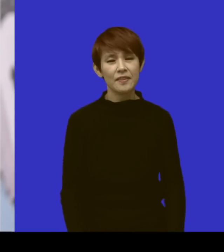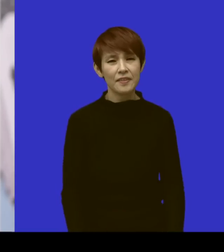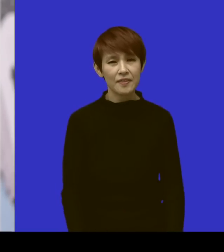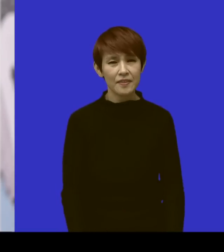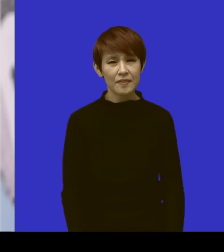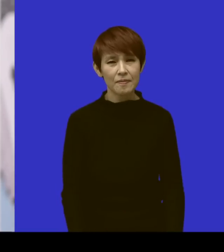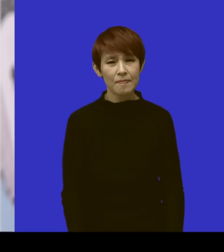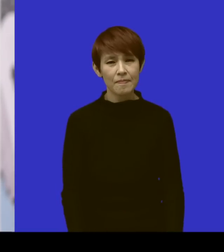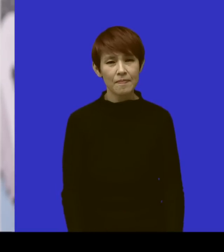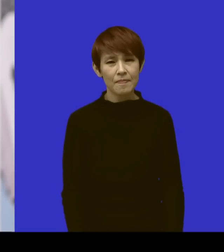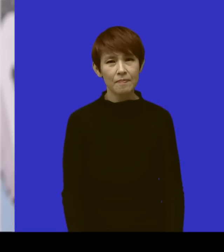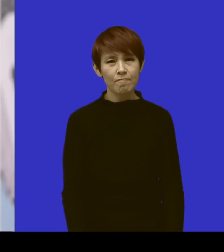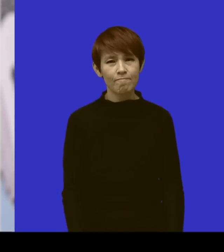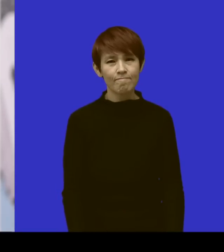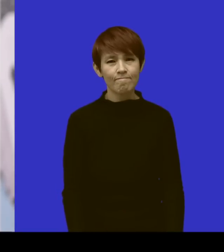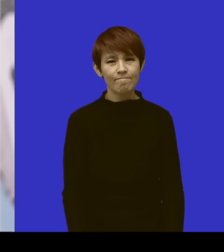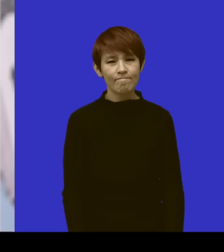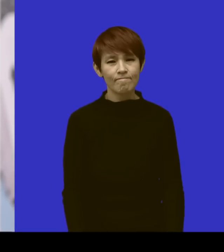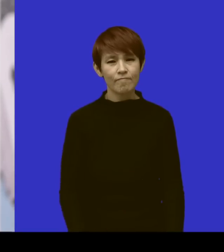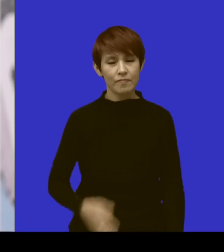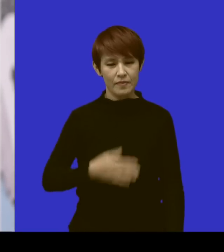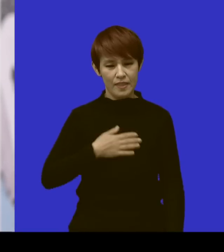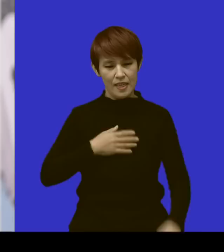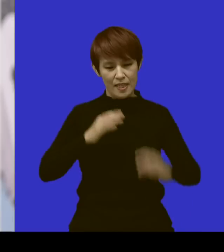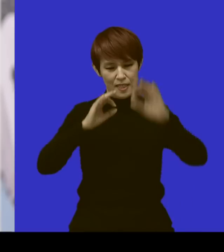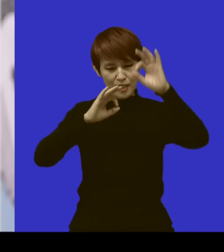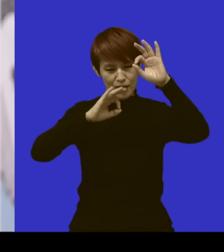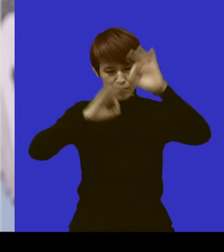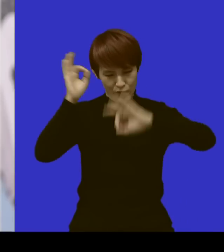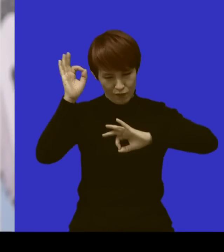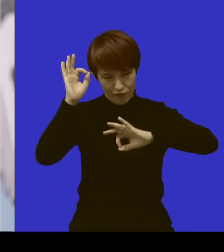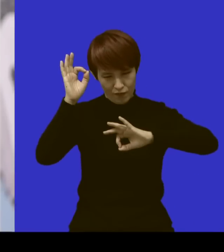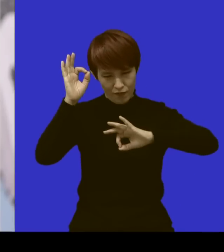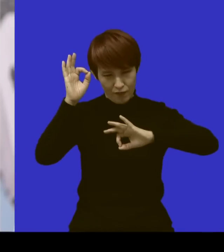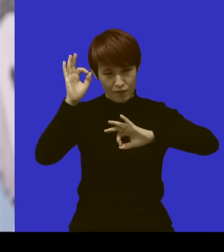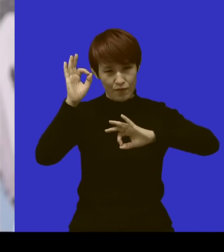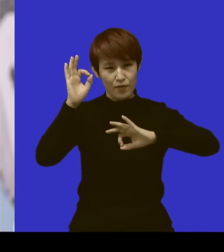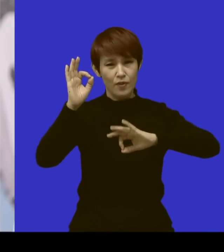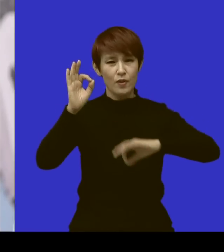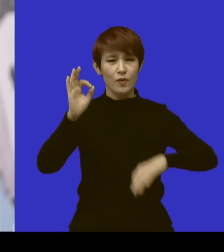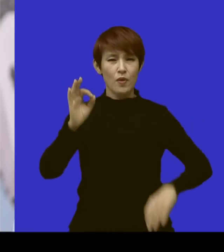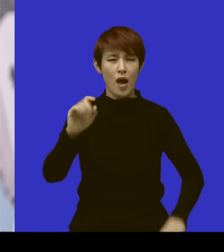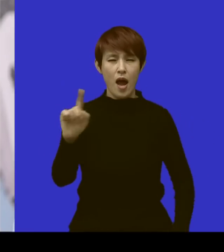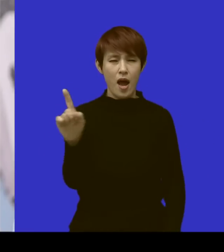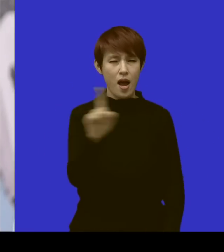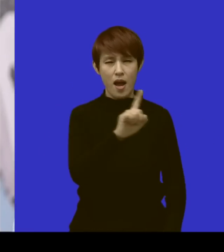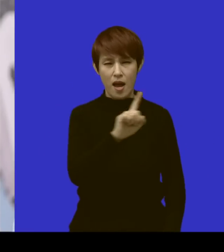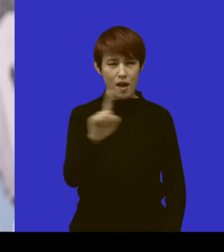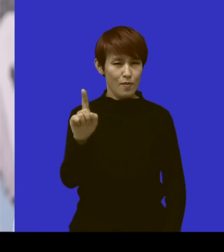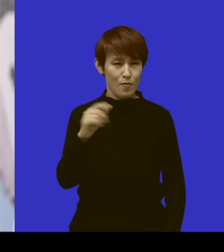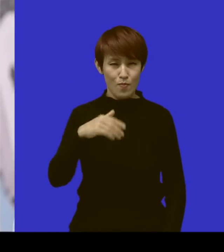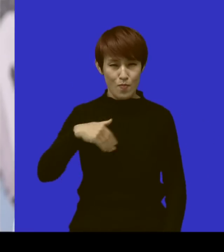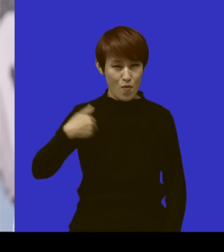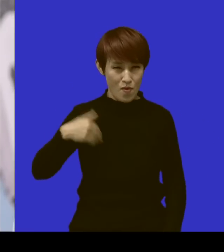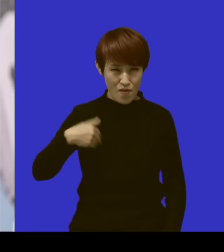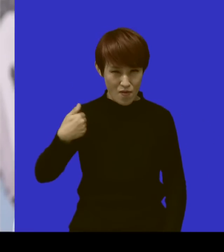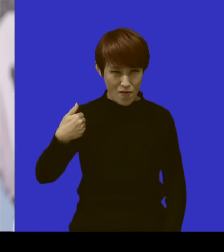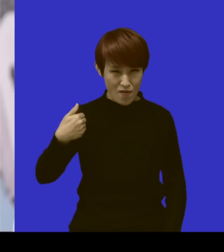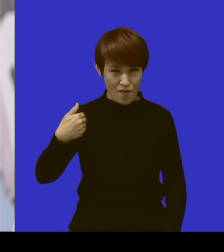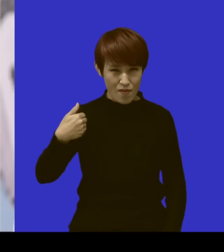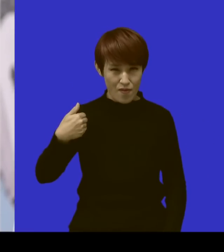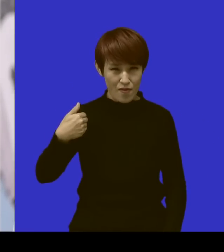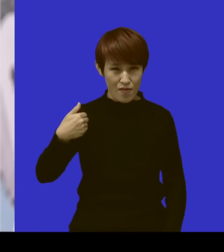이게 보여지는 것들, 내가 실수하는 것들, 그 다음에 아무도 모르는 것들이 있잖아요.